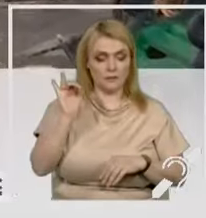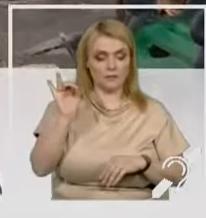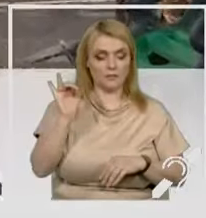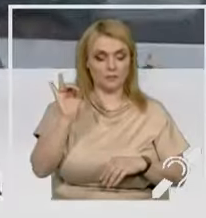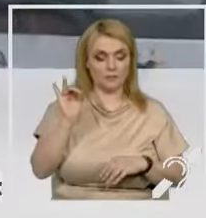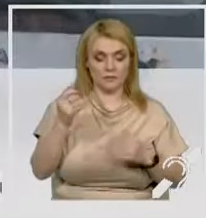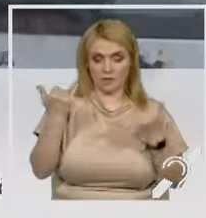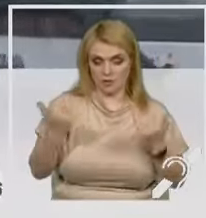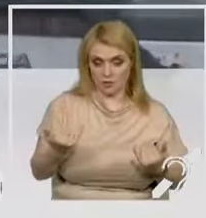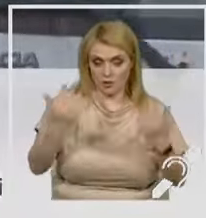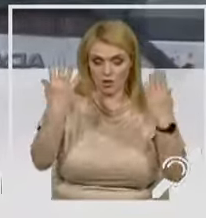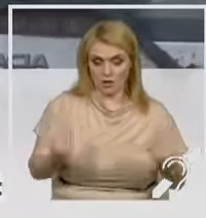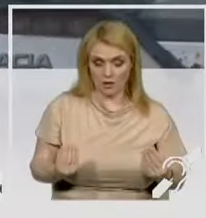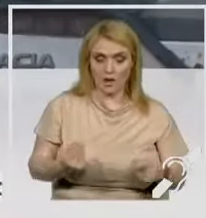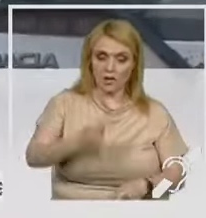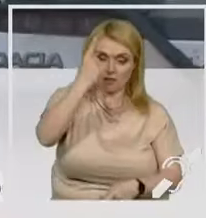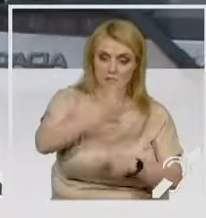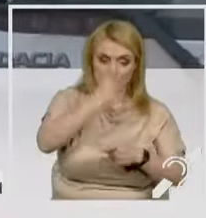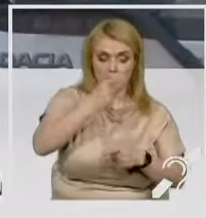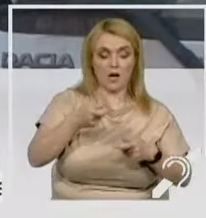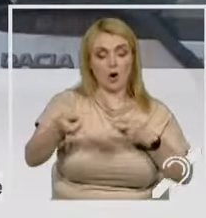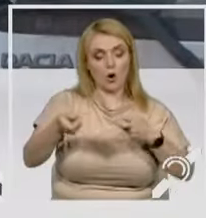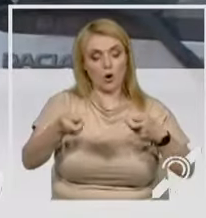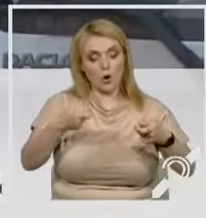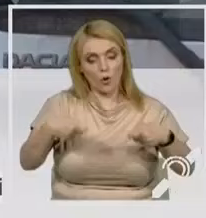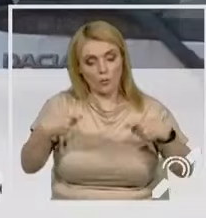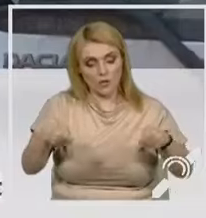este interzis comercializarea, păstrarea,